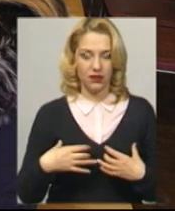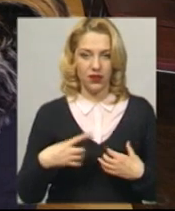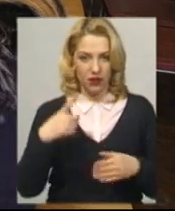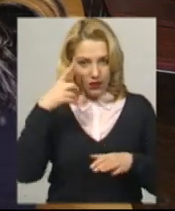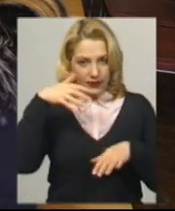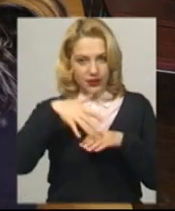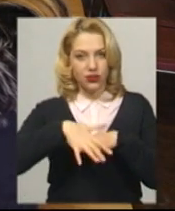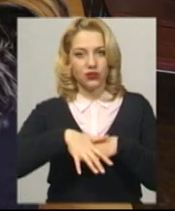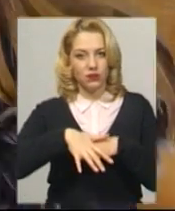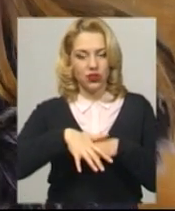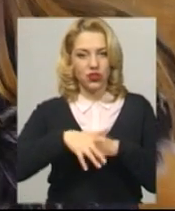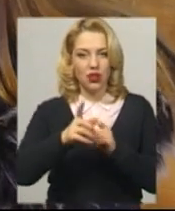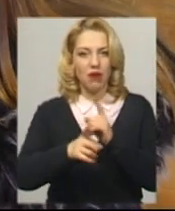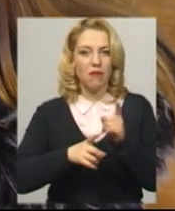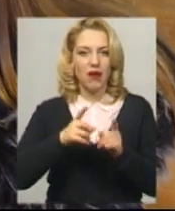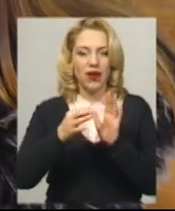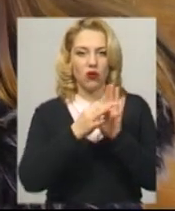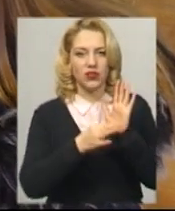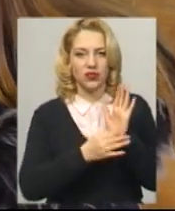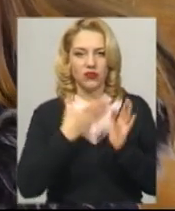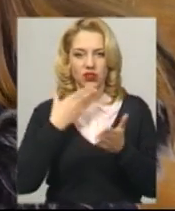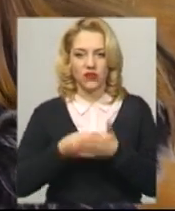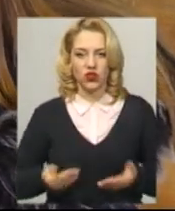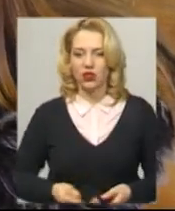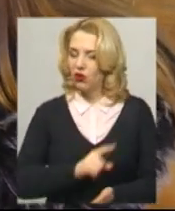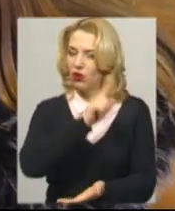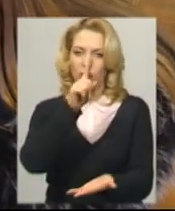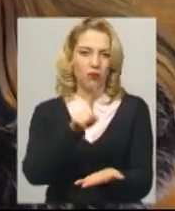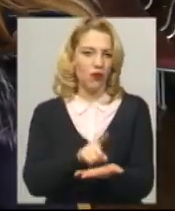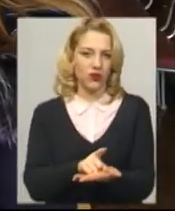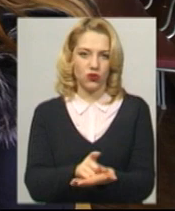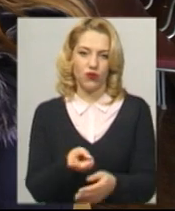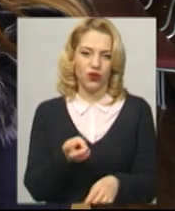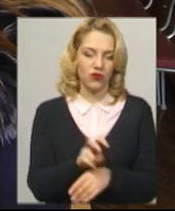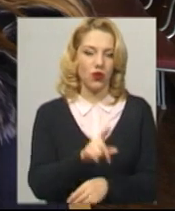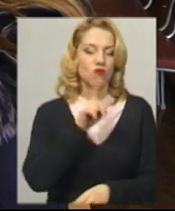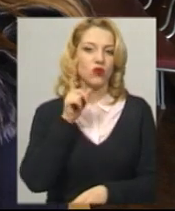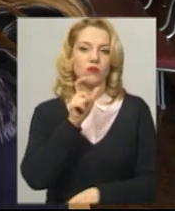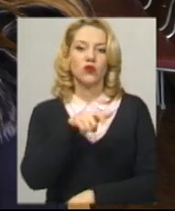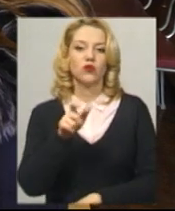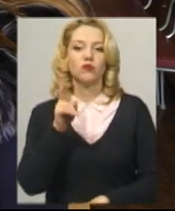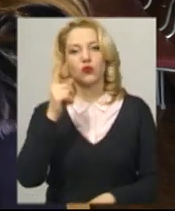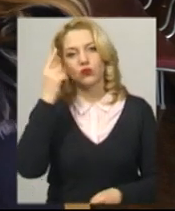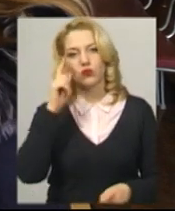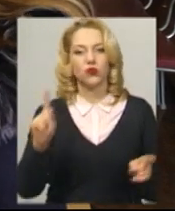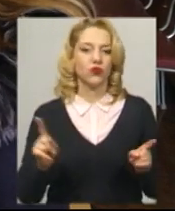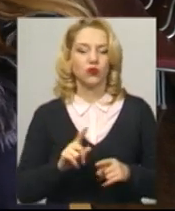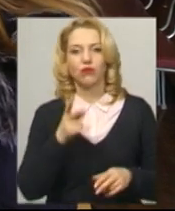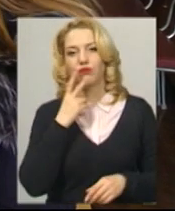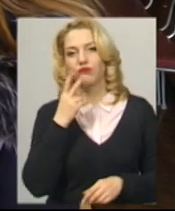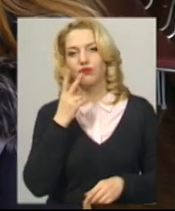починаєш переоцінювати своє життя. Обов'язково відвідати молодим людям. Є такі, які от думають, що